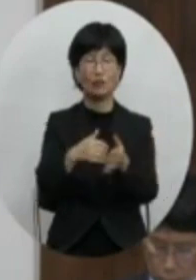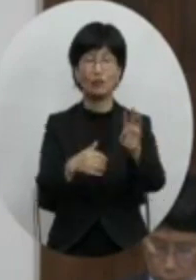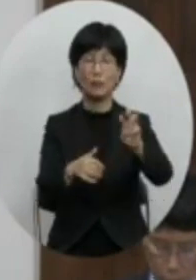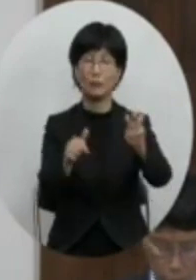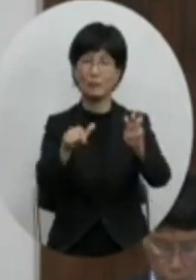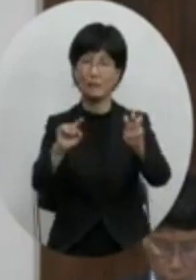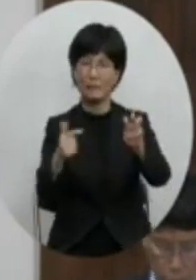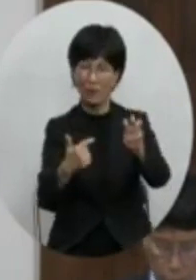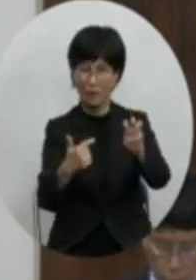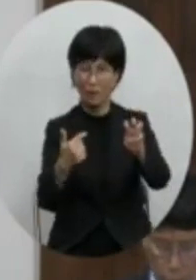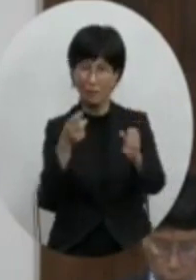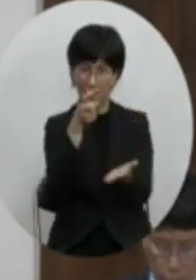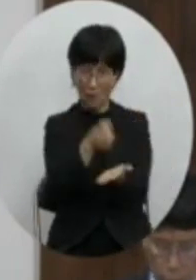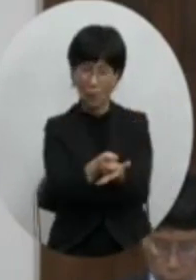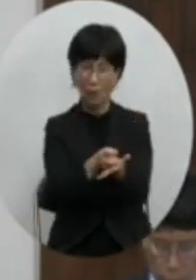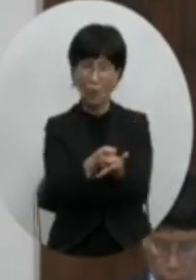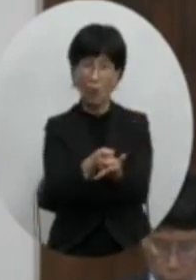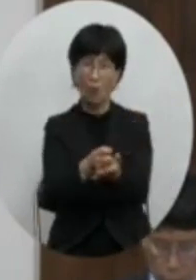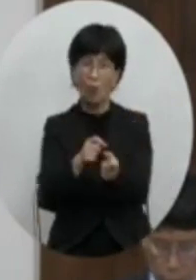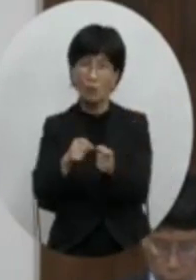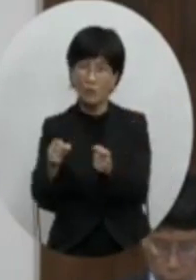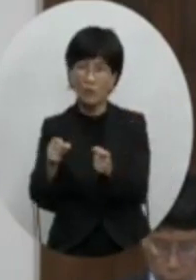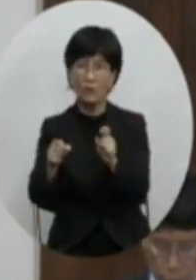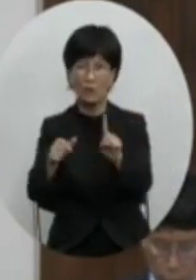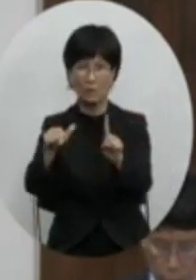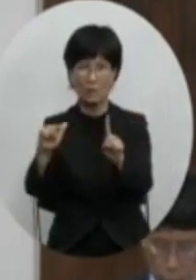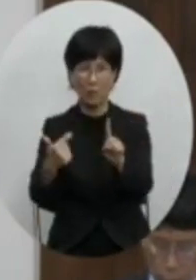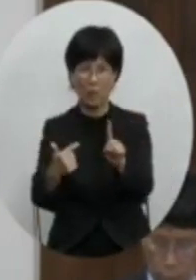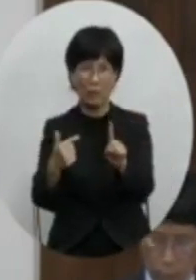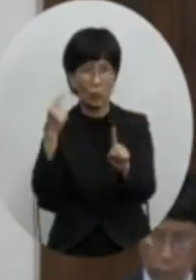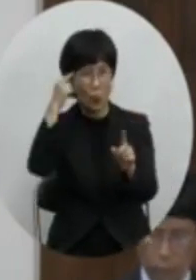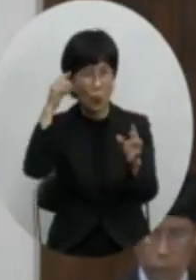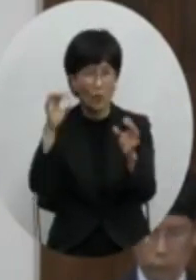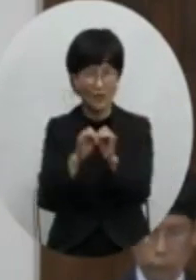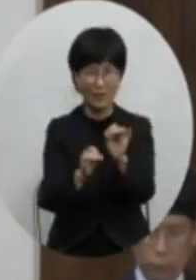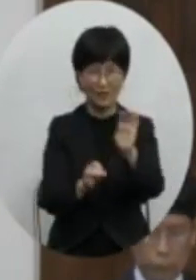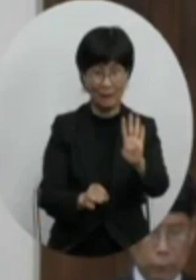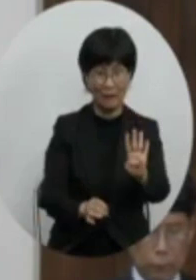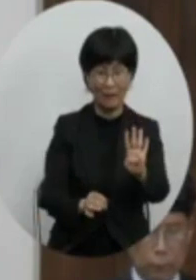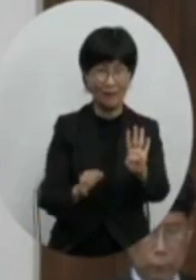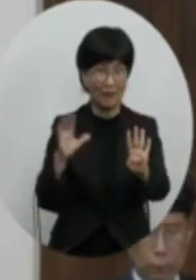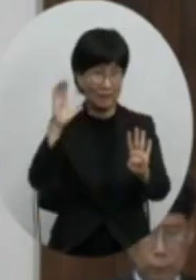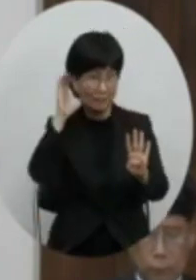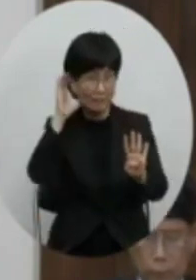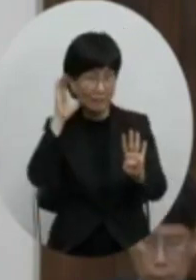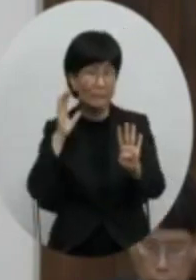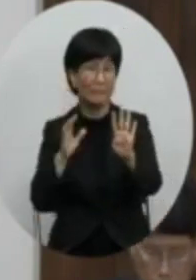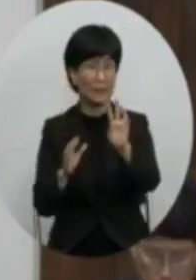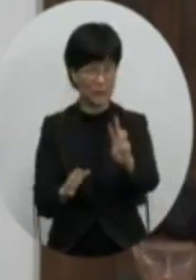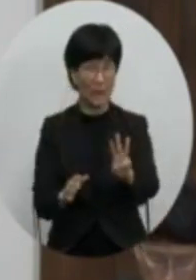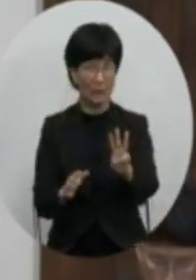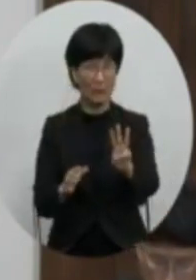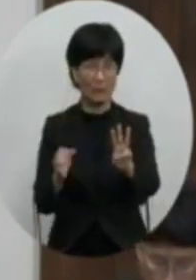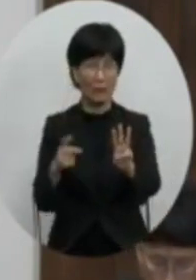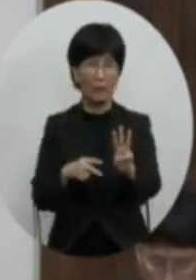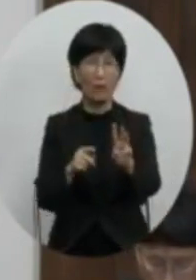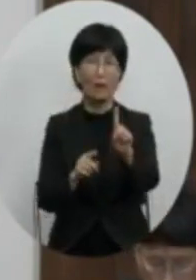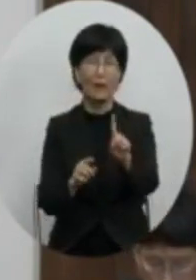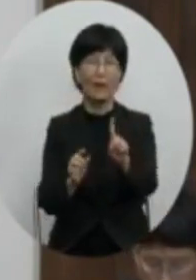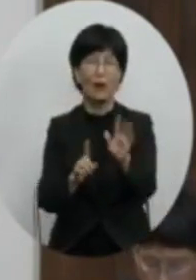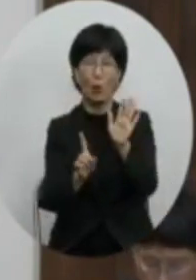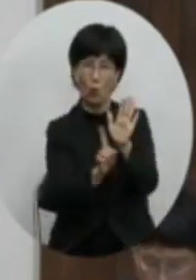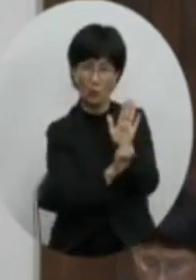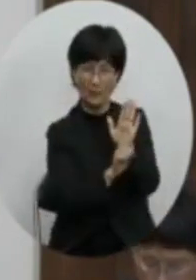조례안, 규칙 1개, 동의안 4개, 의견 청취 3개 및 1개의